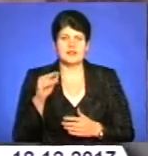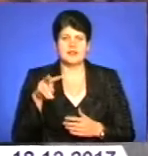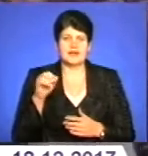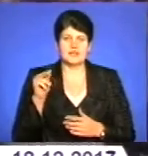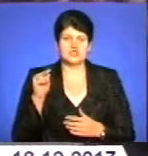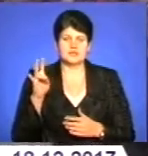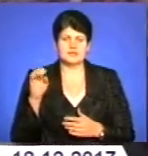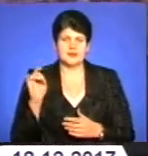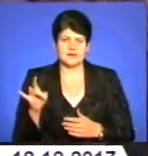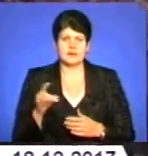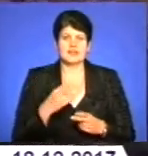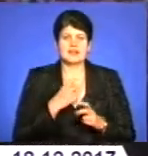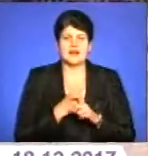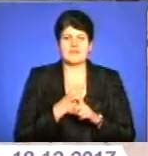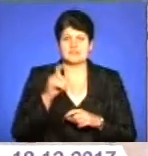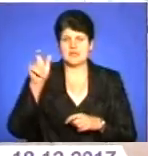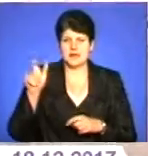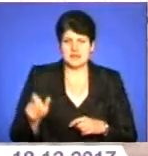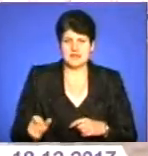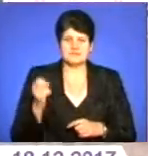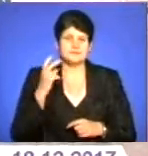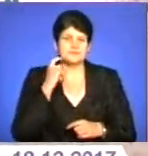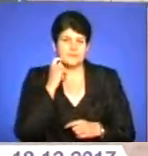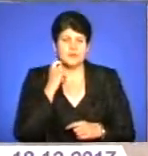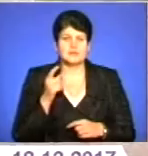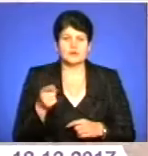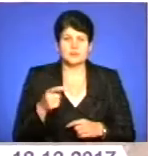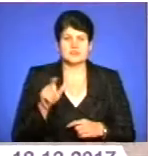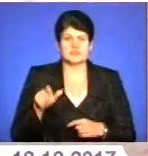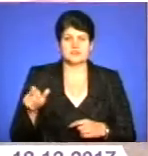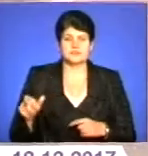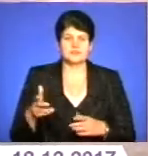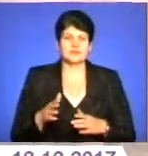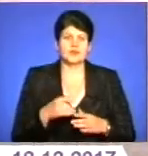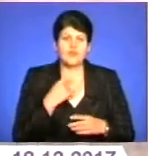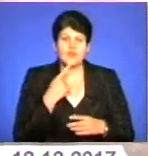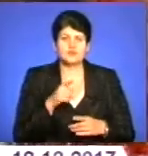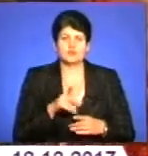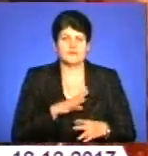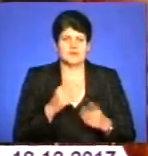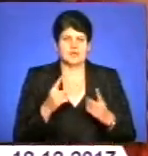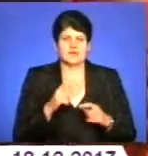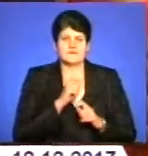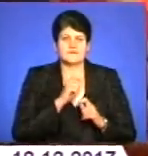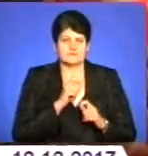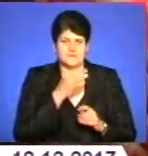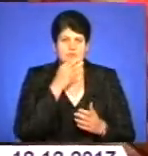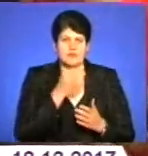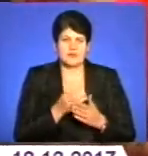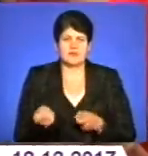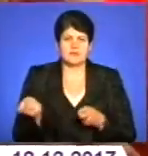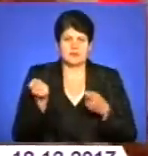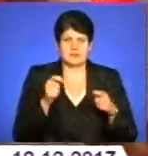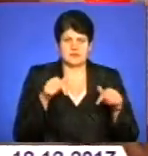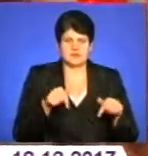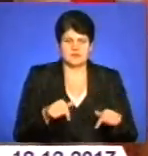його скаутам з різних куточків світу. Тернопільські пластуни кажуть, що на них була покладена велика відповідальність доставити благодатний вогонь до обласного